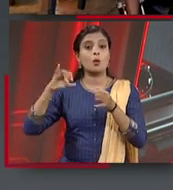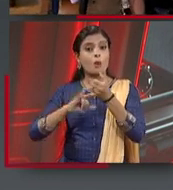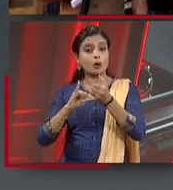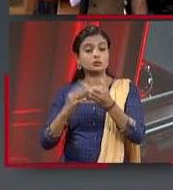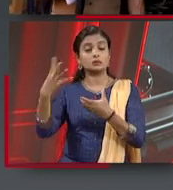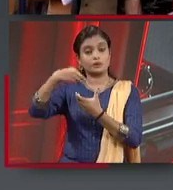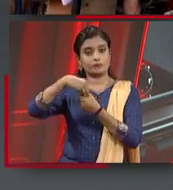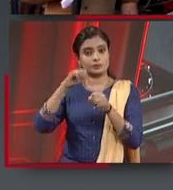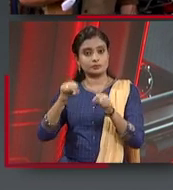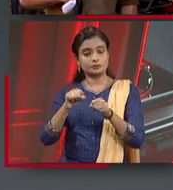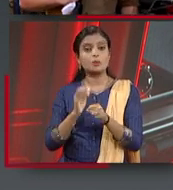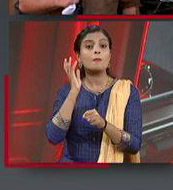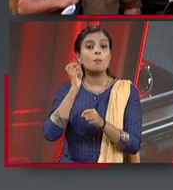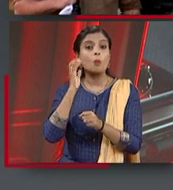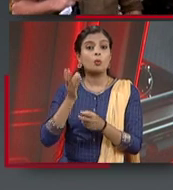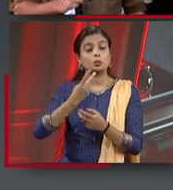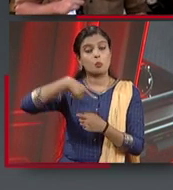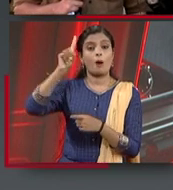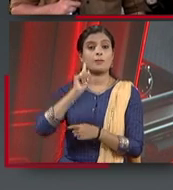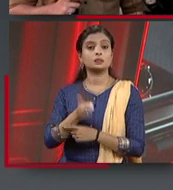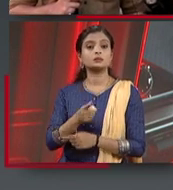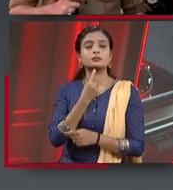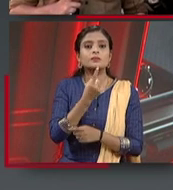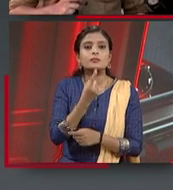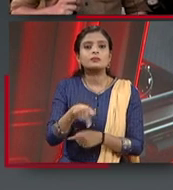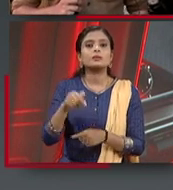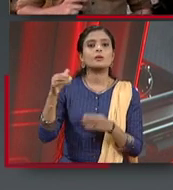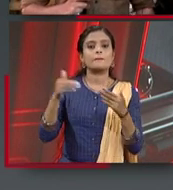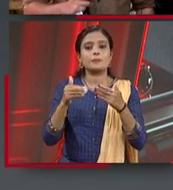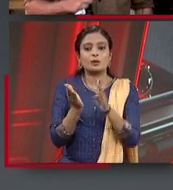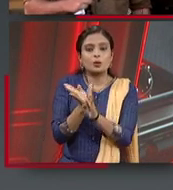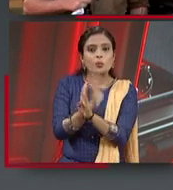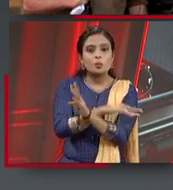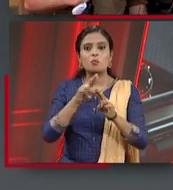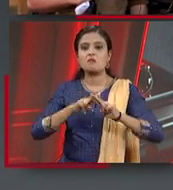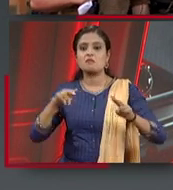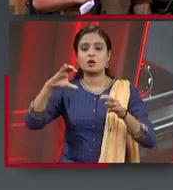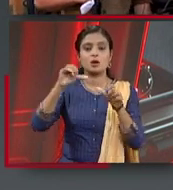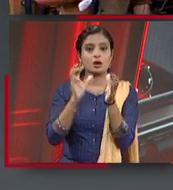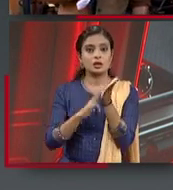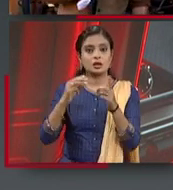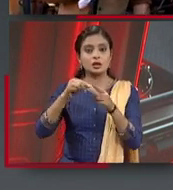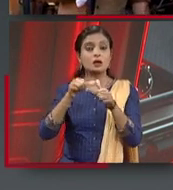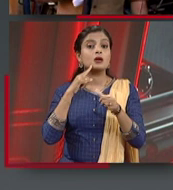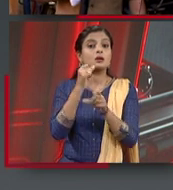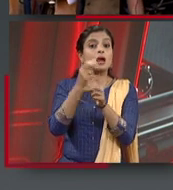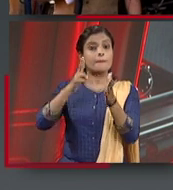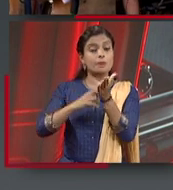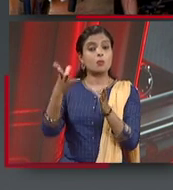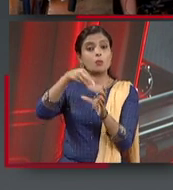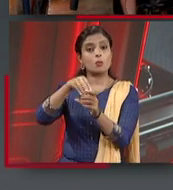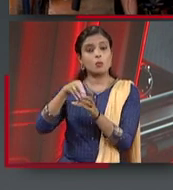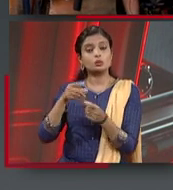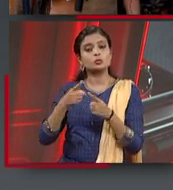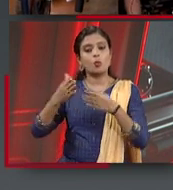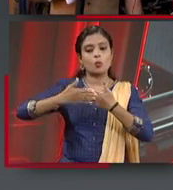തമിഴ്നാട്ടിൽ പ്രധാനമന്ത്രി നരേന്ദ്രമോദിയുടെ സന്ദർശനത്തിന് തൊട്ട് മണിക്കൂറുകൾക്ക് മുമ്പ് വരെ വലിയ തോതിലുള്ള ഹാഷ്ടാഗ് ക്യാമ്പയിനുകൾ ഉണ്ടായിരുന്നു. ഇതിൻ്റെ തുടർച്ചയായാണ് ഈ